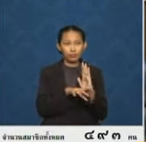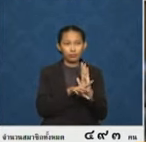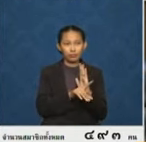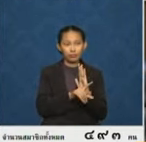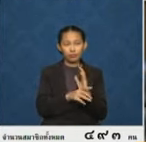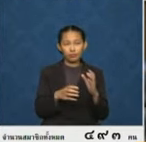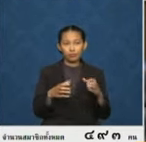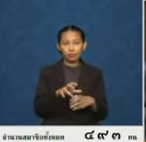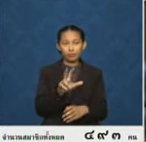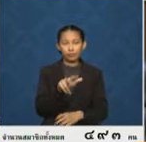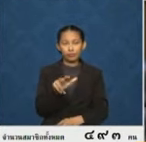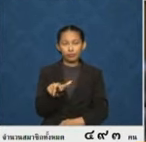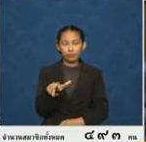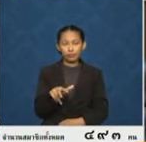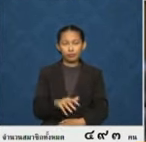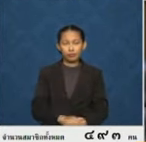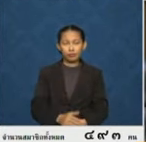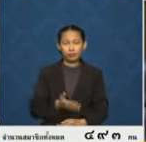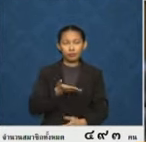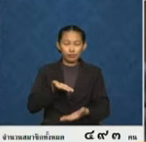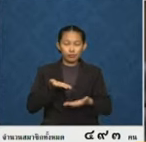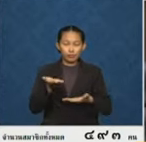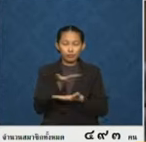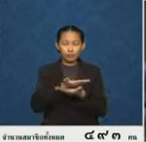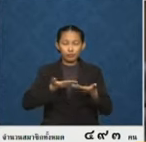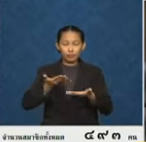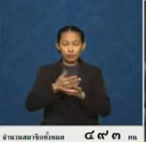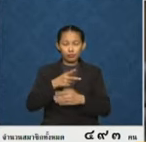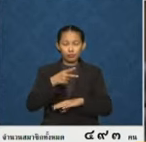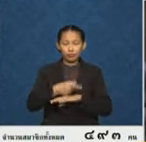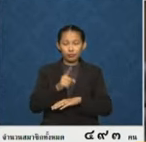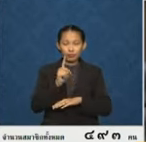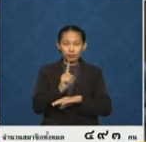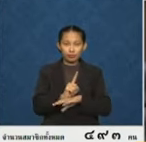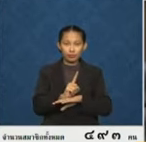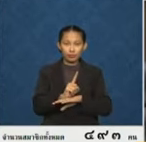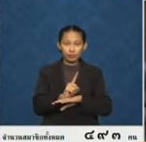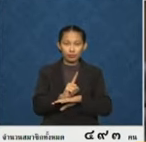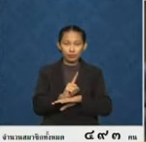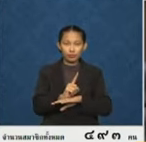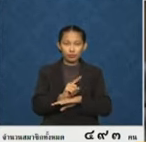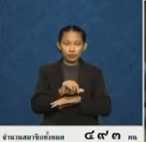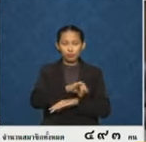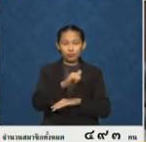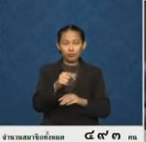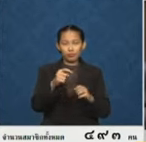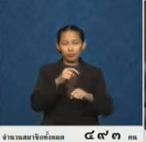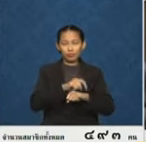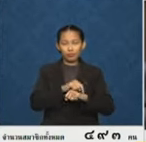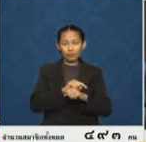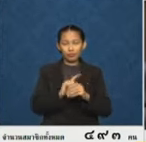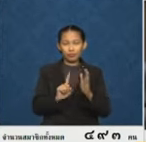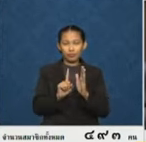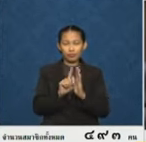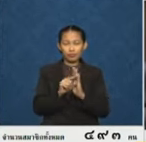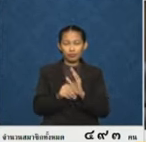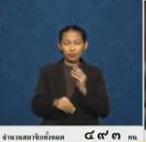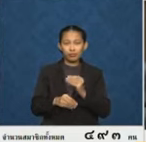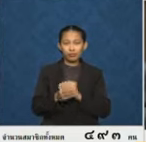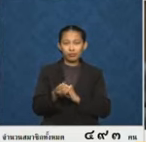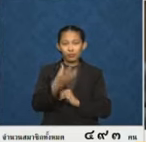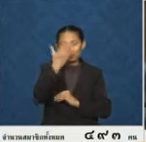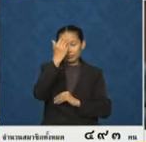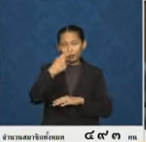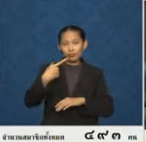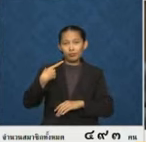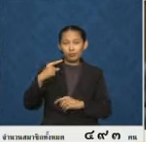พรรคเพื่อไทยขอหารือกับท่านประธานสภาอาจจะเกินเวลาเพียงเล็กน้อยเพื่อประโยชน์กับ